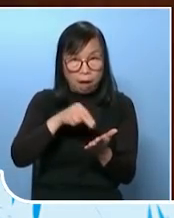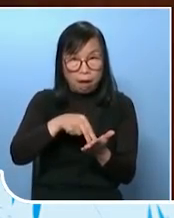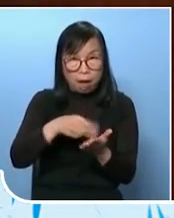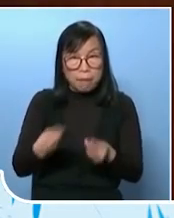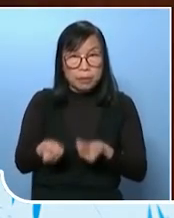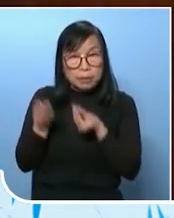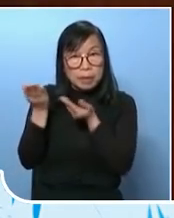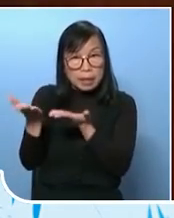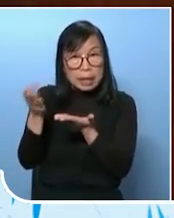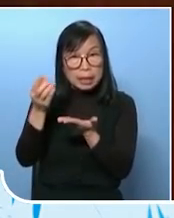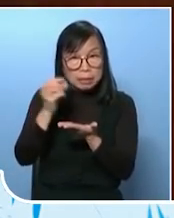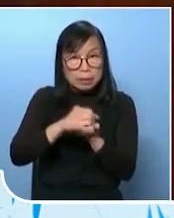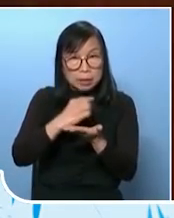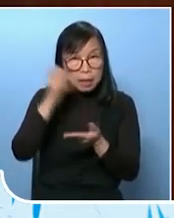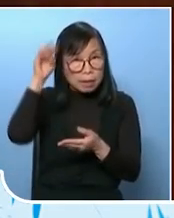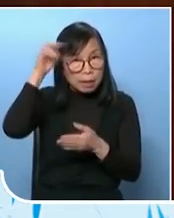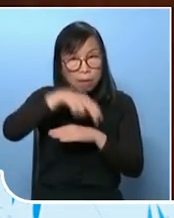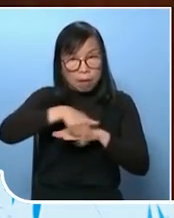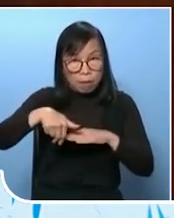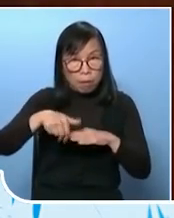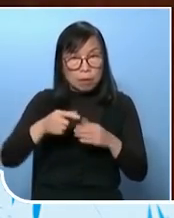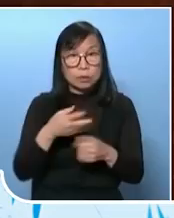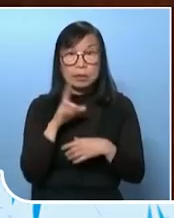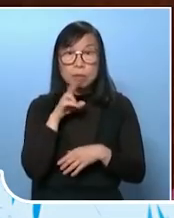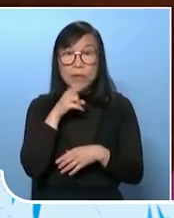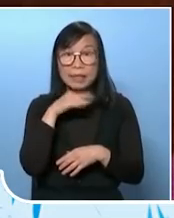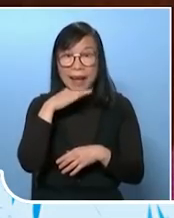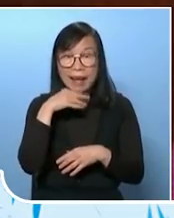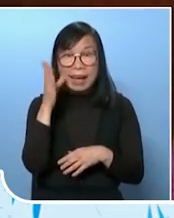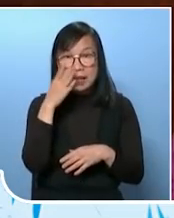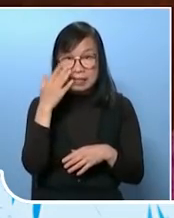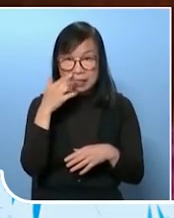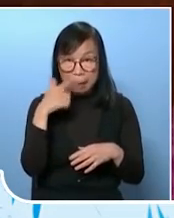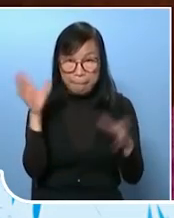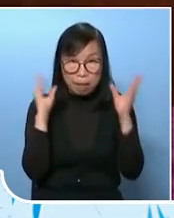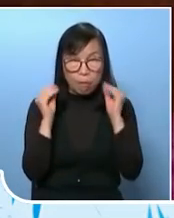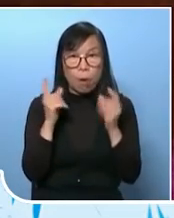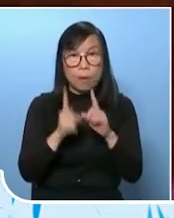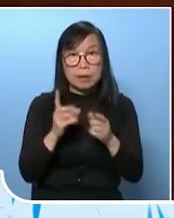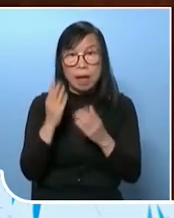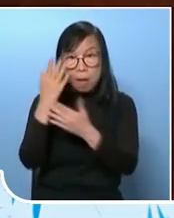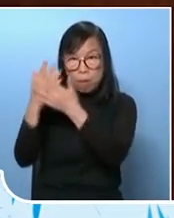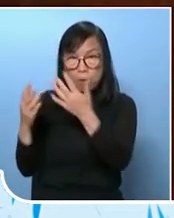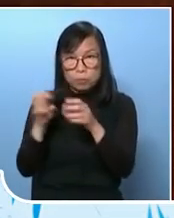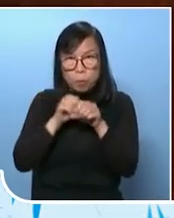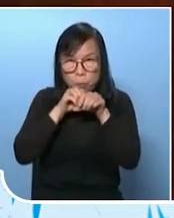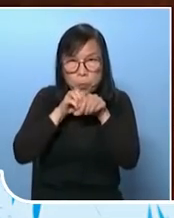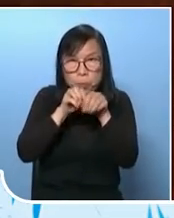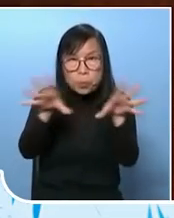提交那個條例草案。至於有關假新聞或者在網上散播仇